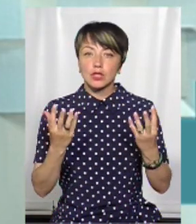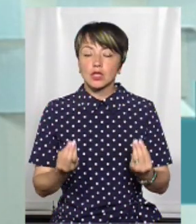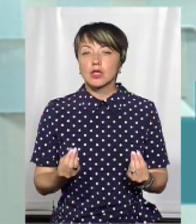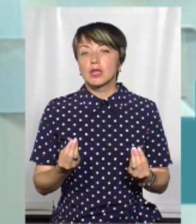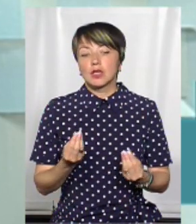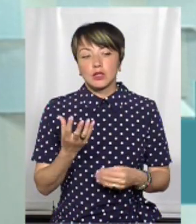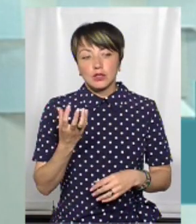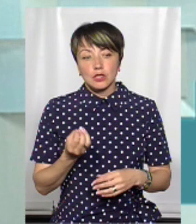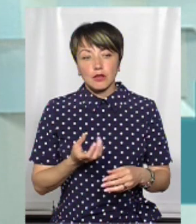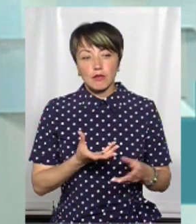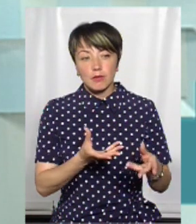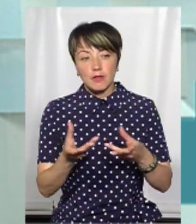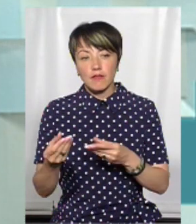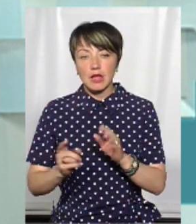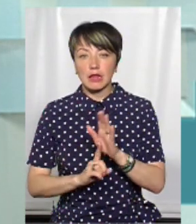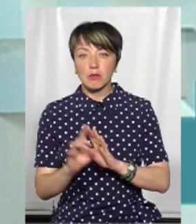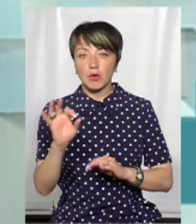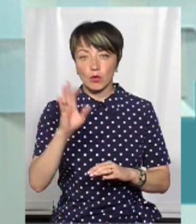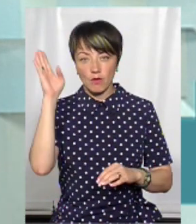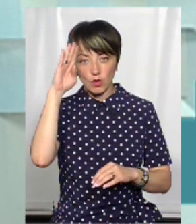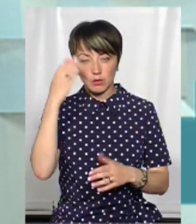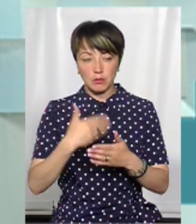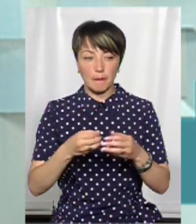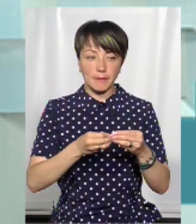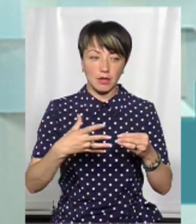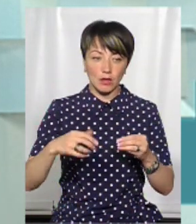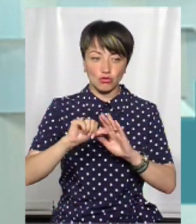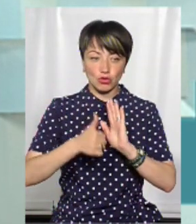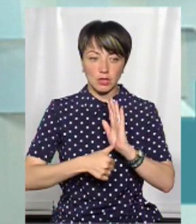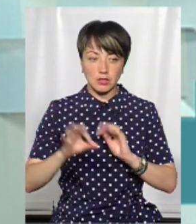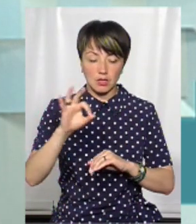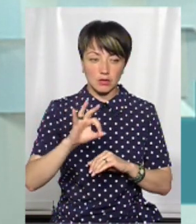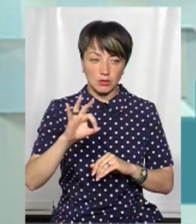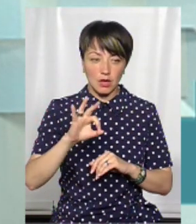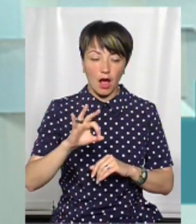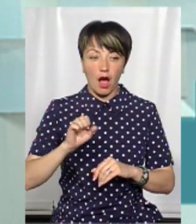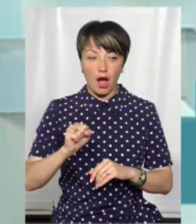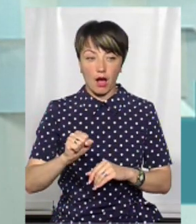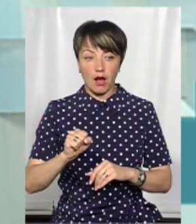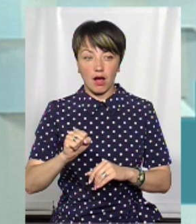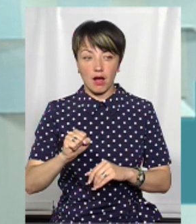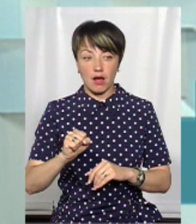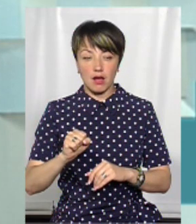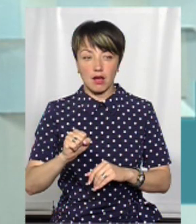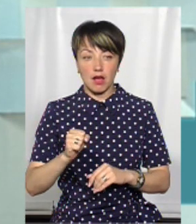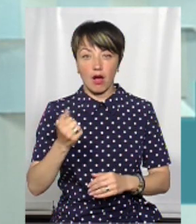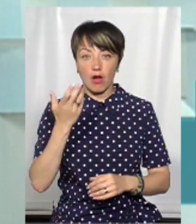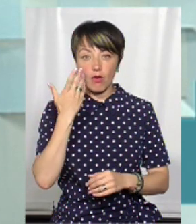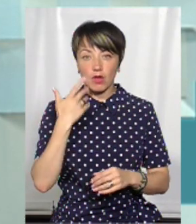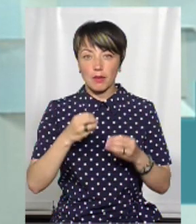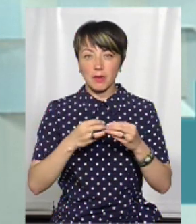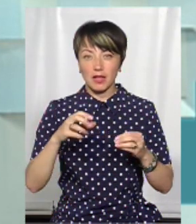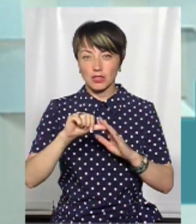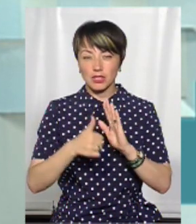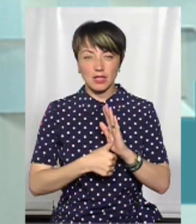ще впливає температура води. Да? Зараз вона приблизно 15-16 градусів, а при такій температурі дуже